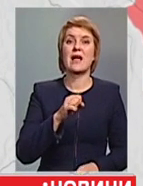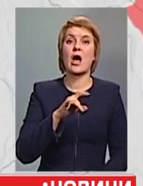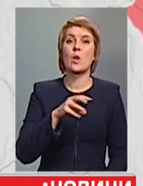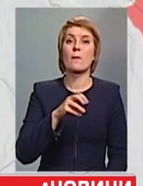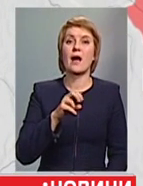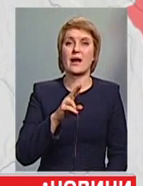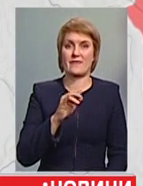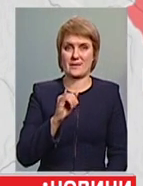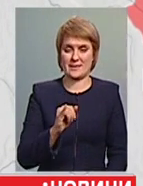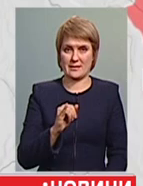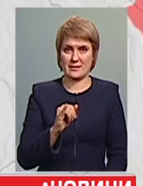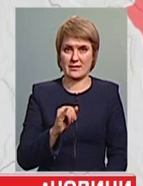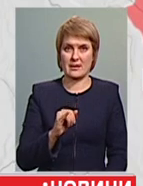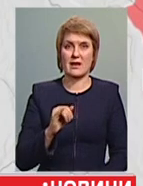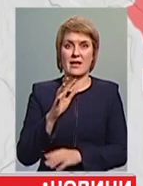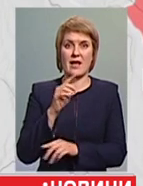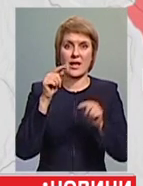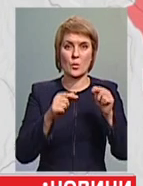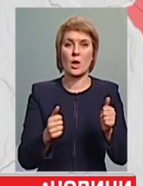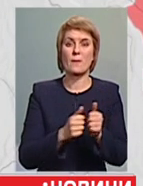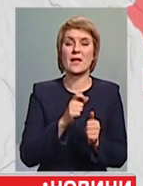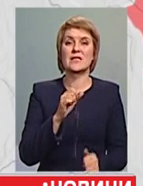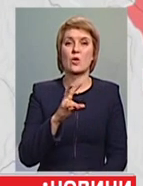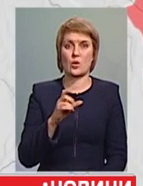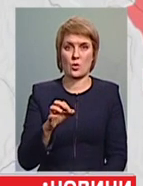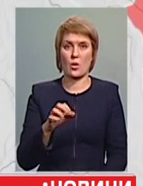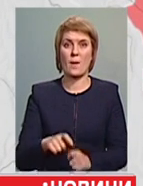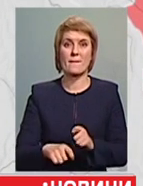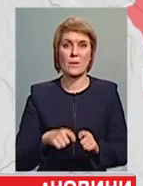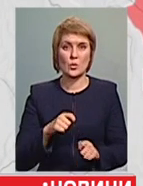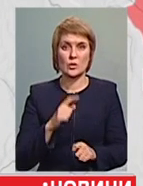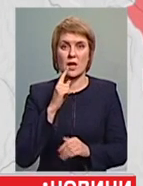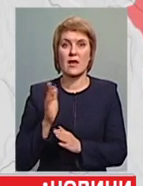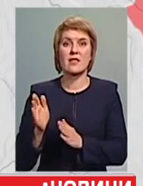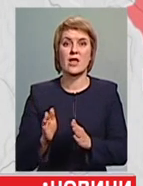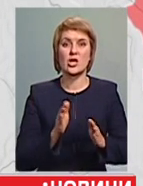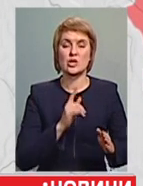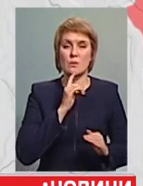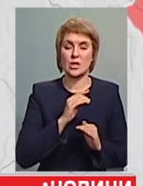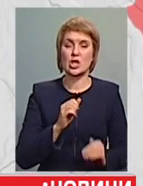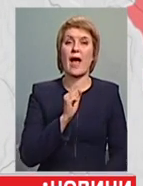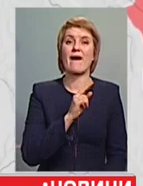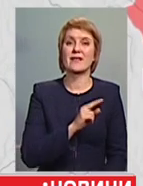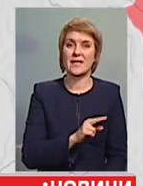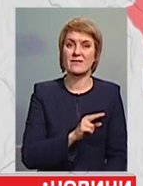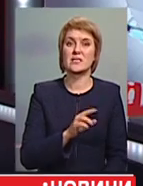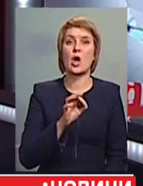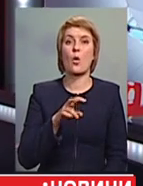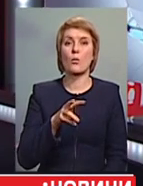Старомихайлівці. Ракети впали поблизу Зоряного. Було порушено режим тиші в Авдіївці, Опитному, Мар'їнці та